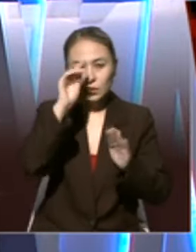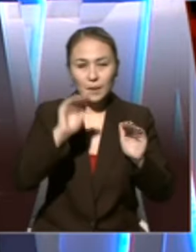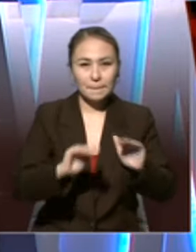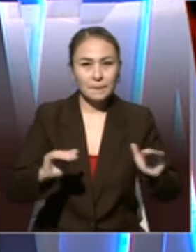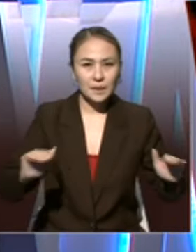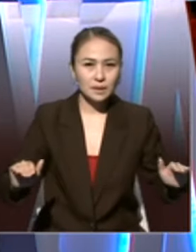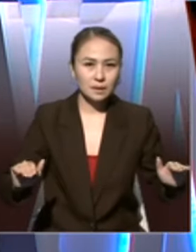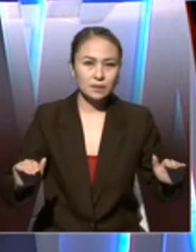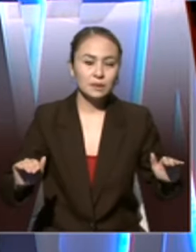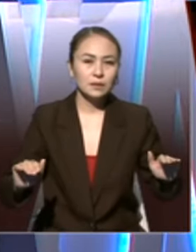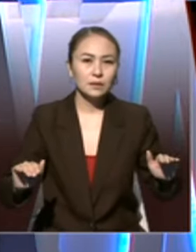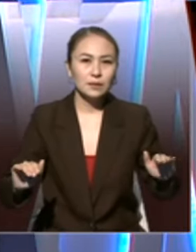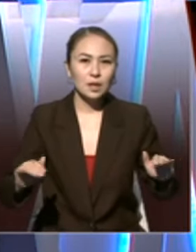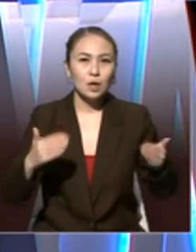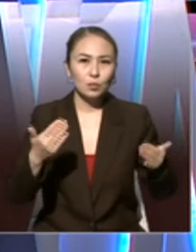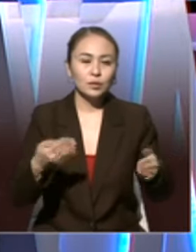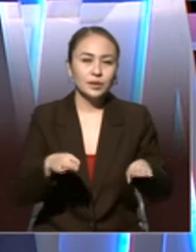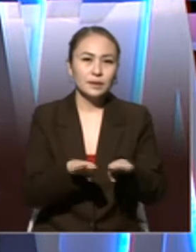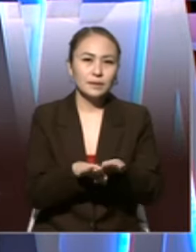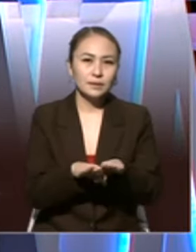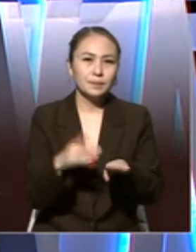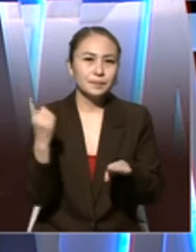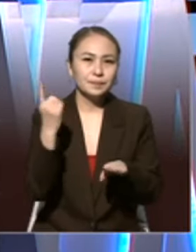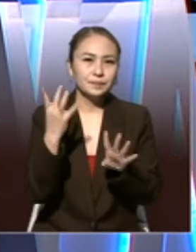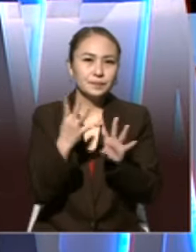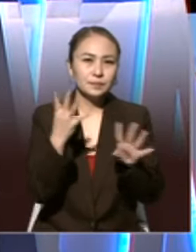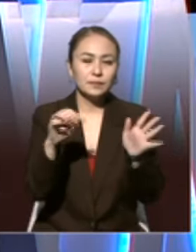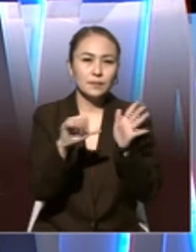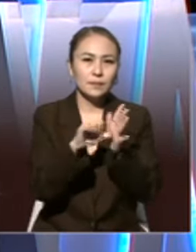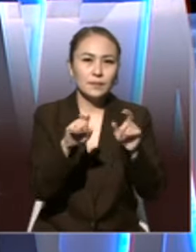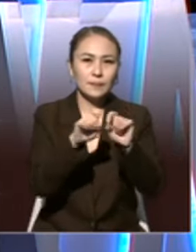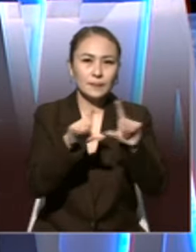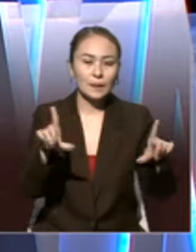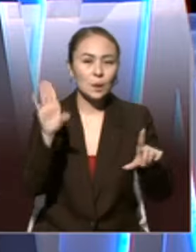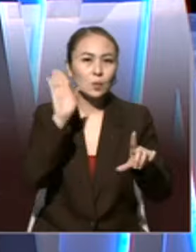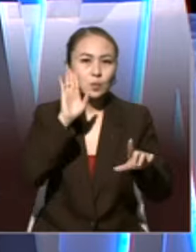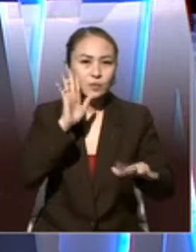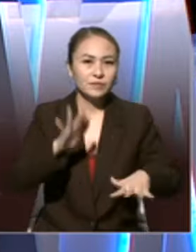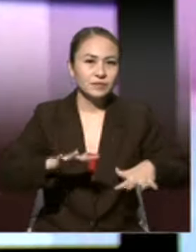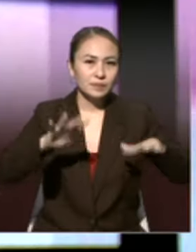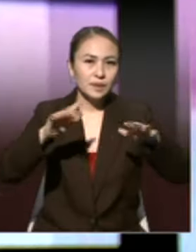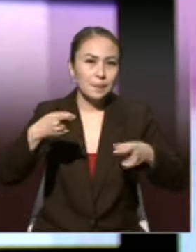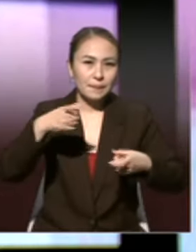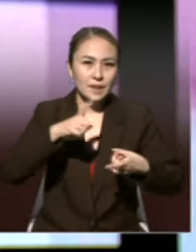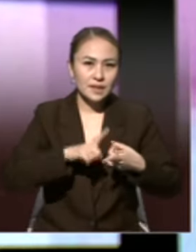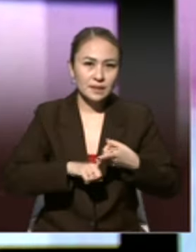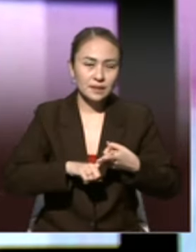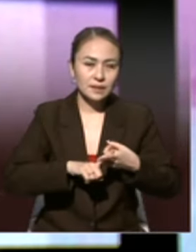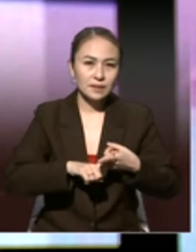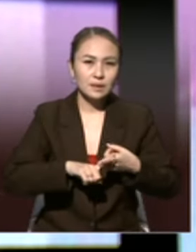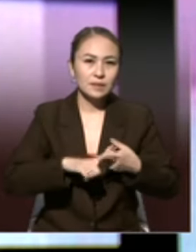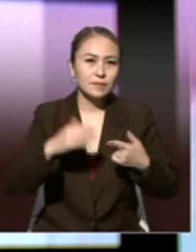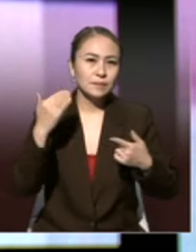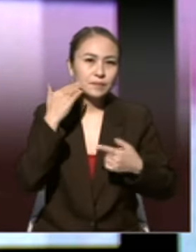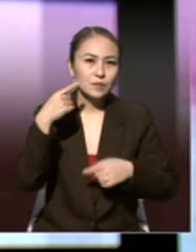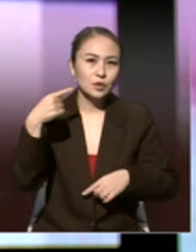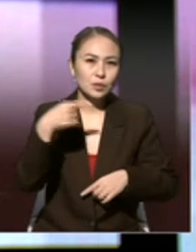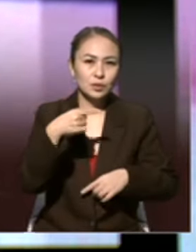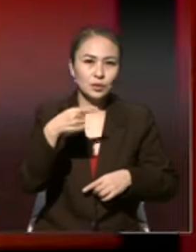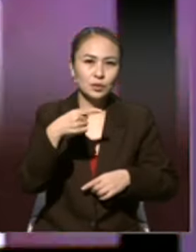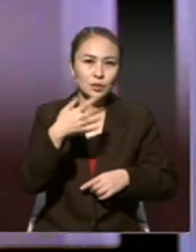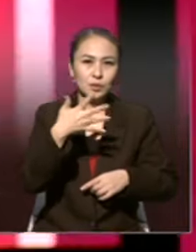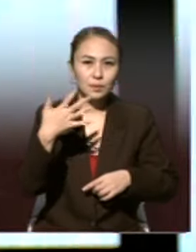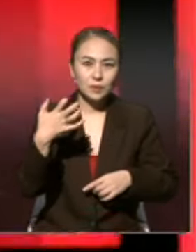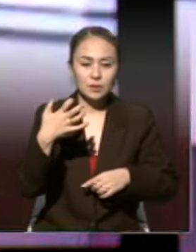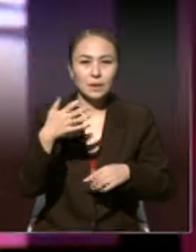оқуда. Бұл енді біріншіден 6 мектеп су басуына байланысты, онда бізде жоқтап алғанда